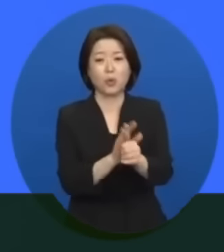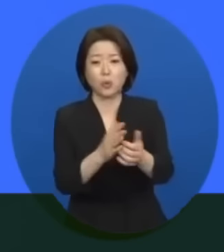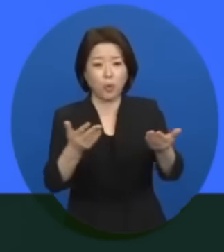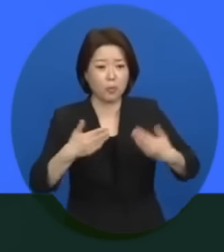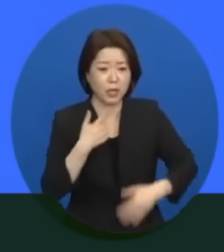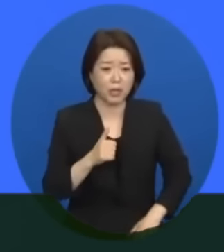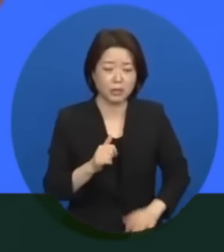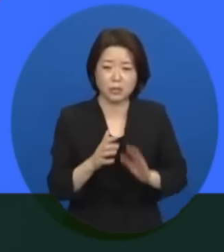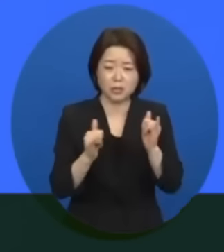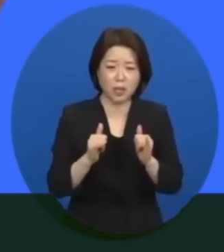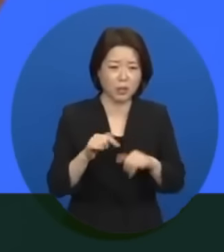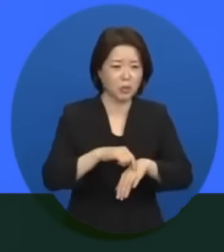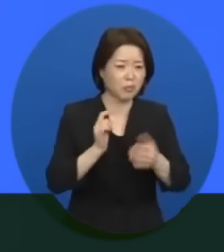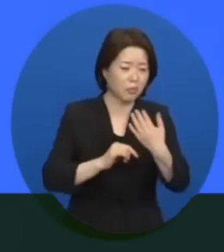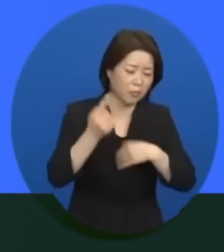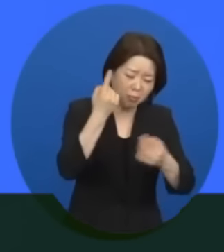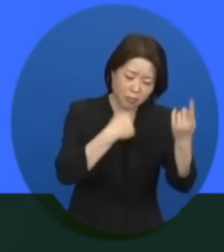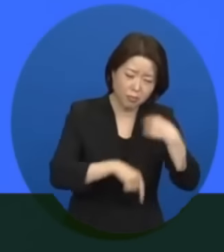상